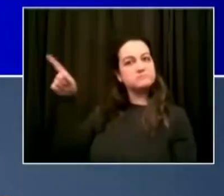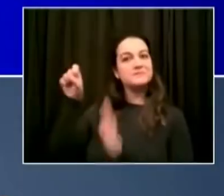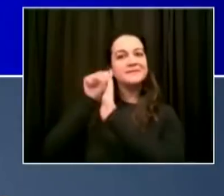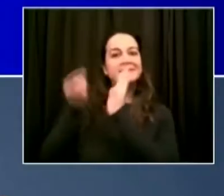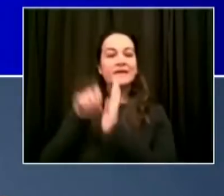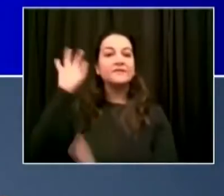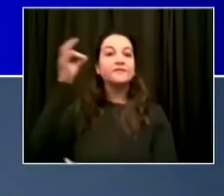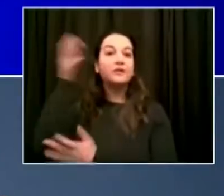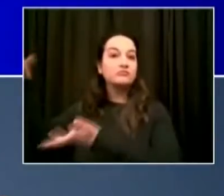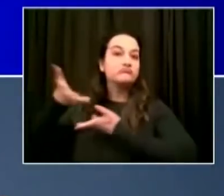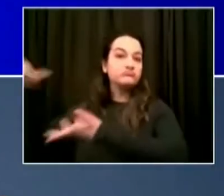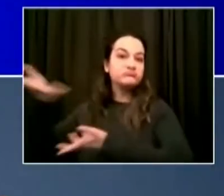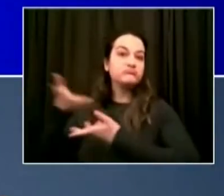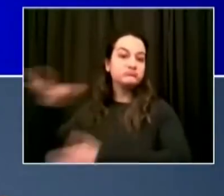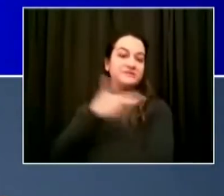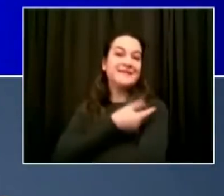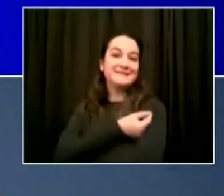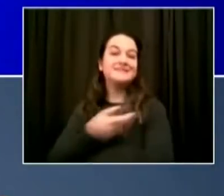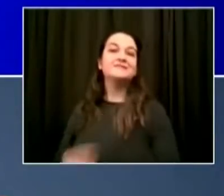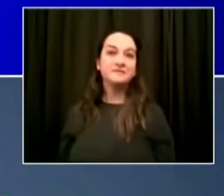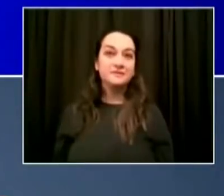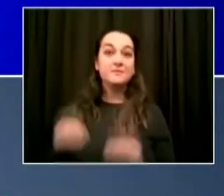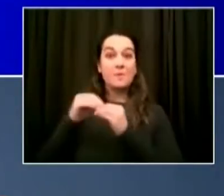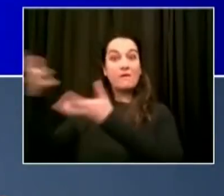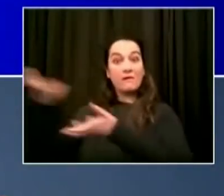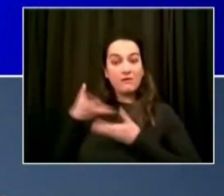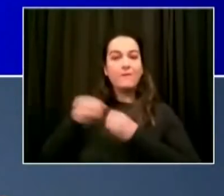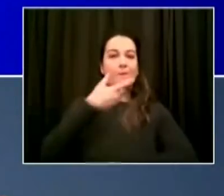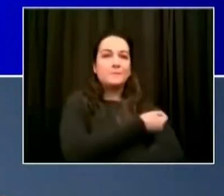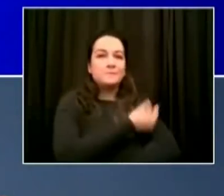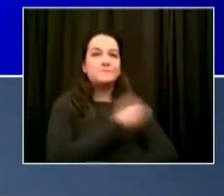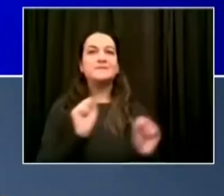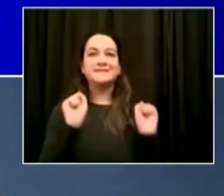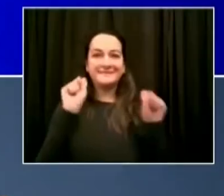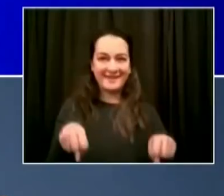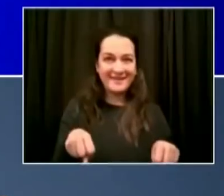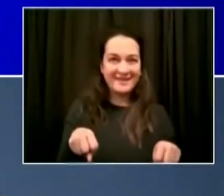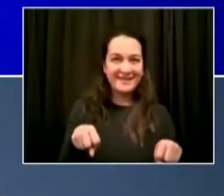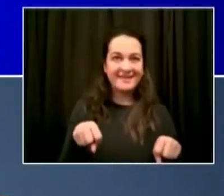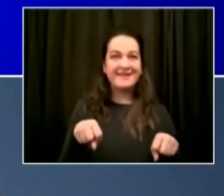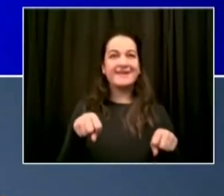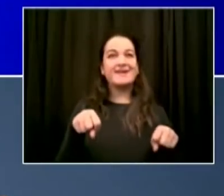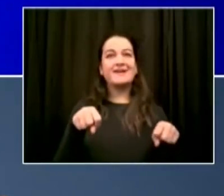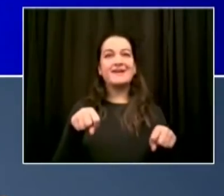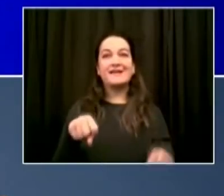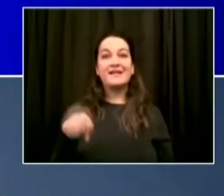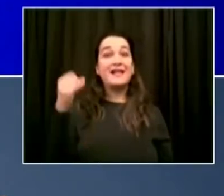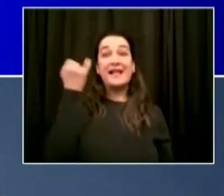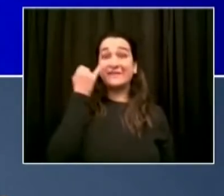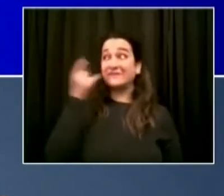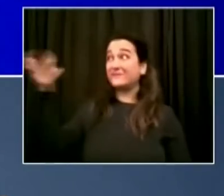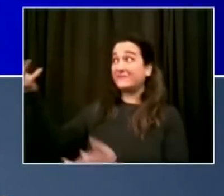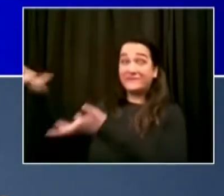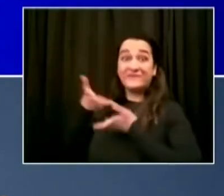more vaccine quickly, a new supply of vaccine, we will have to cancel appointments and no longer give